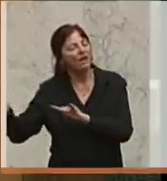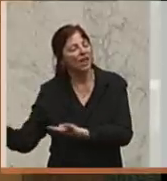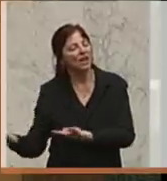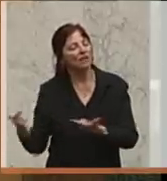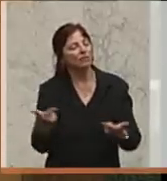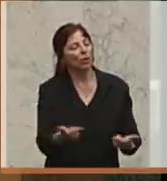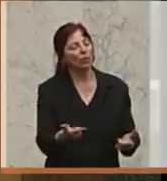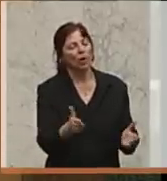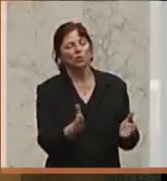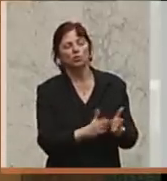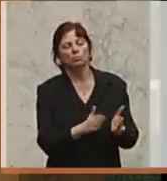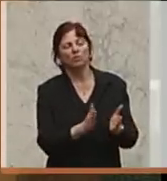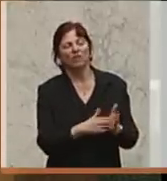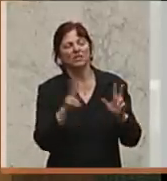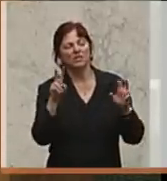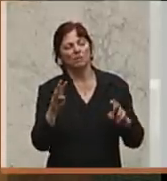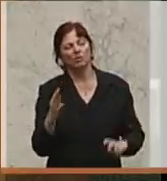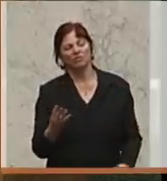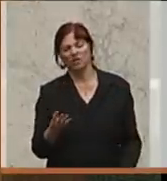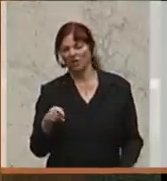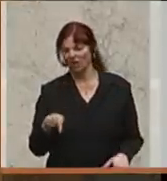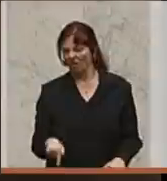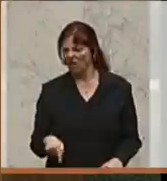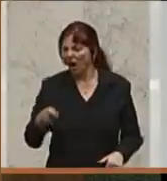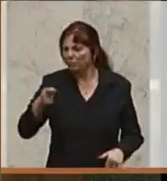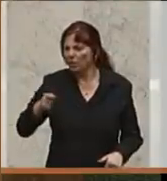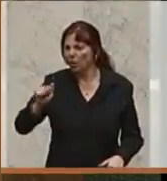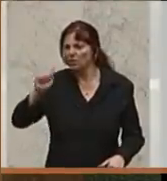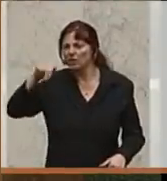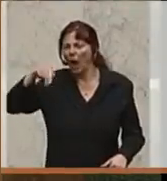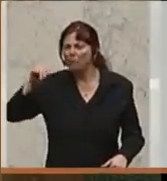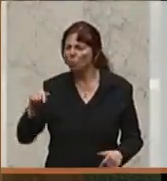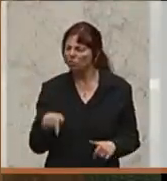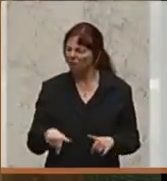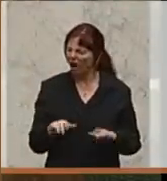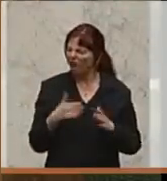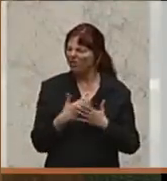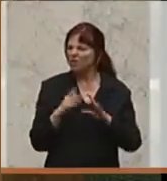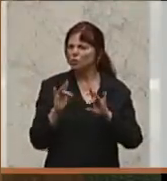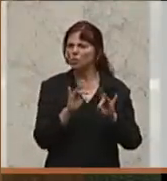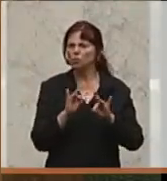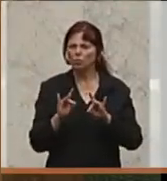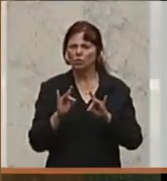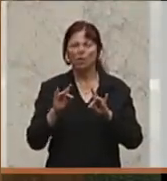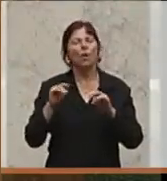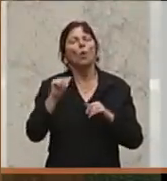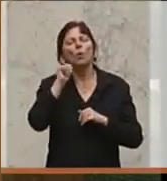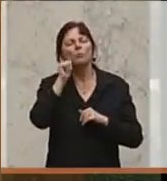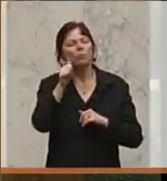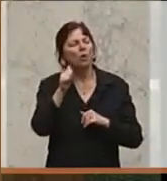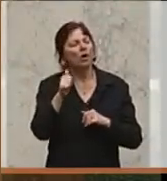was der Abgeordnete Amon da in dem Haus tut. Morgen wird er als frisch ausgelieferter Abgeordneter uns